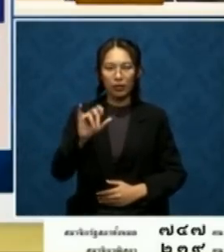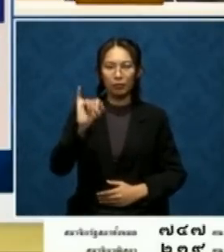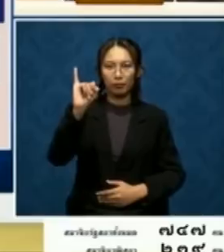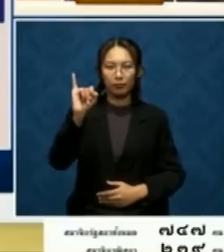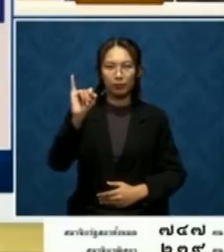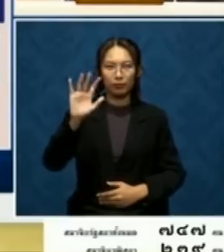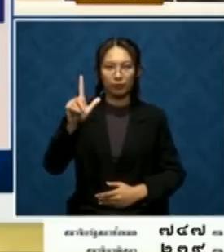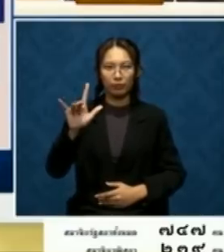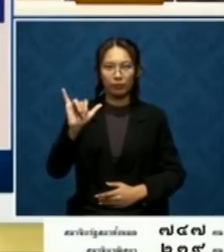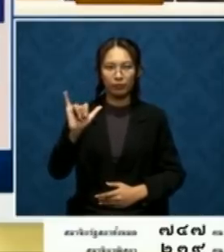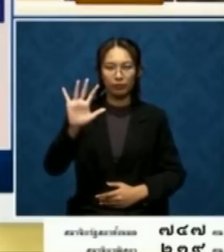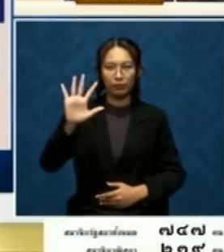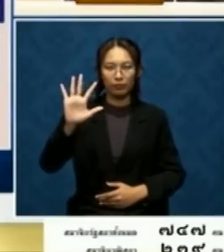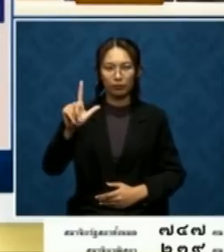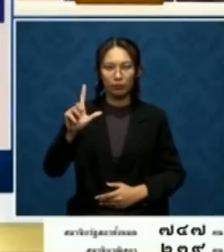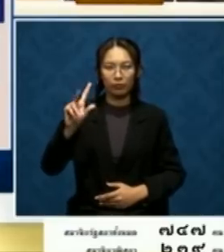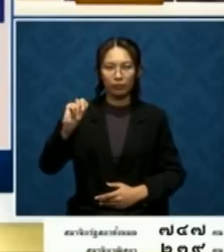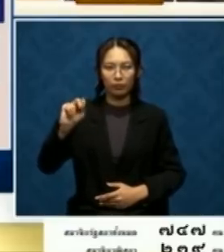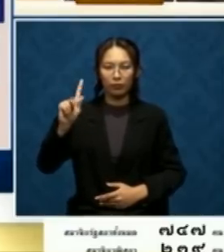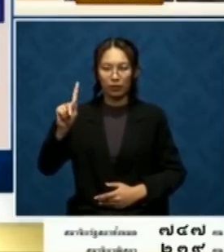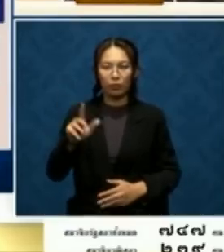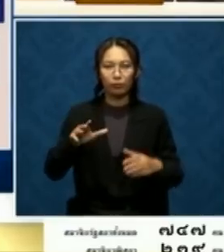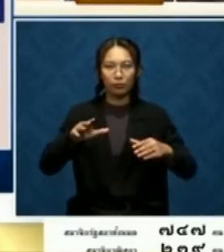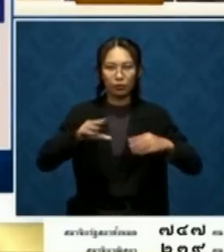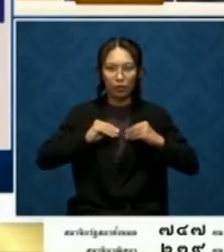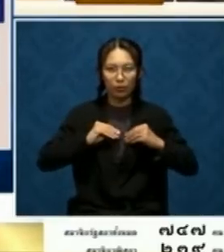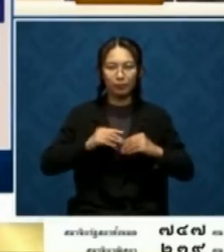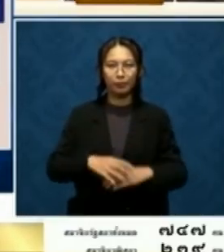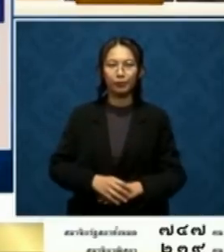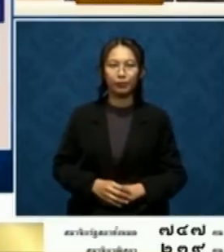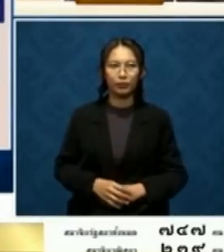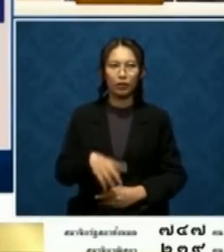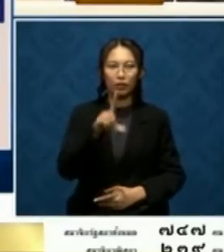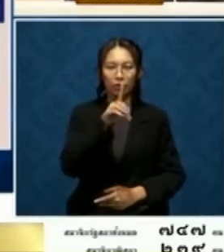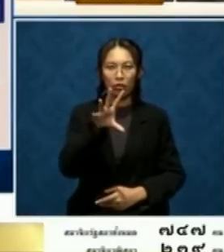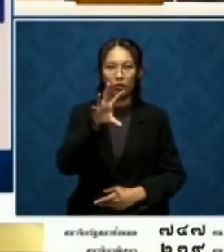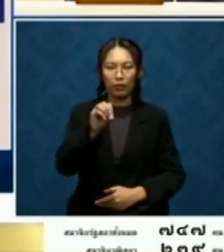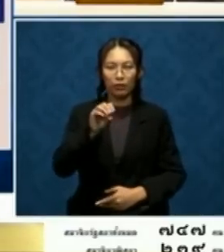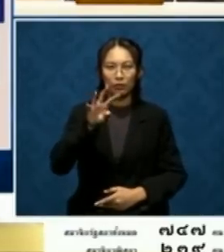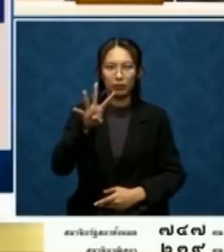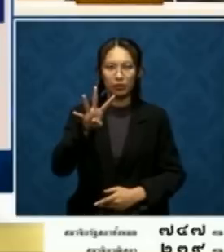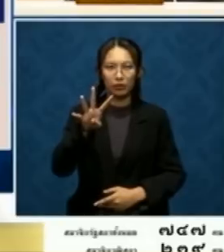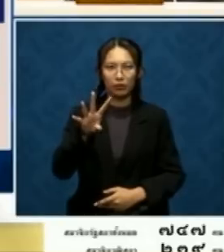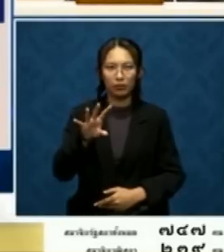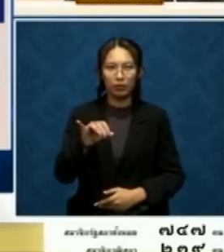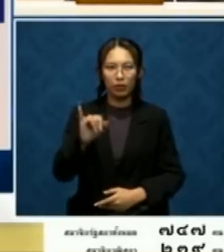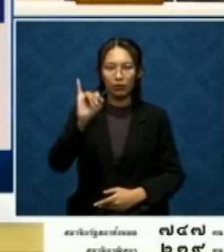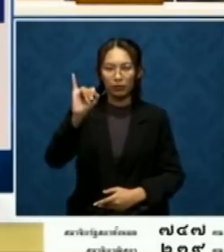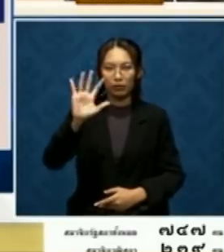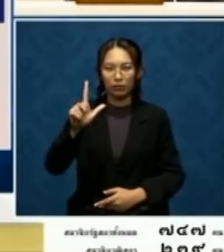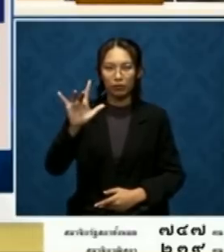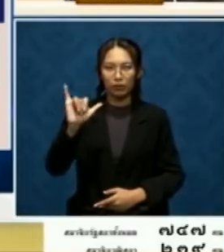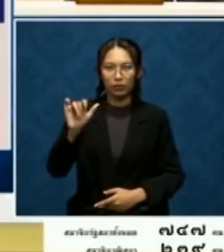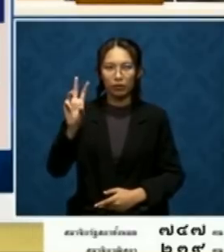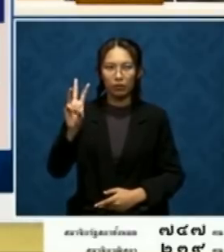คือสิ่งที่คุยกันมาหมดแล้วนะครับแล้วก็อย่างที่บอกครับยิ่งดูชื่อ สวแต่ละท่านใส่เรื่องสถาบัน